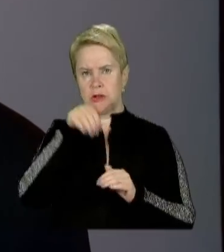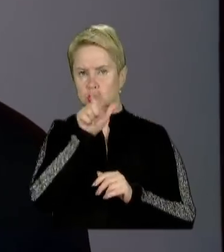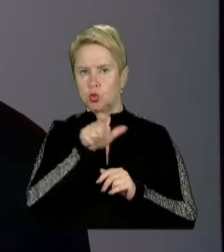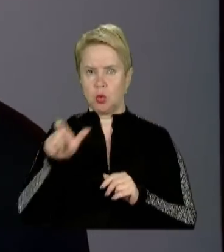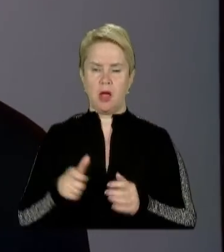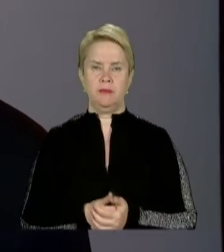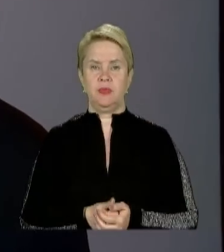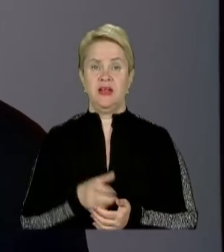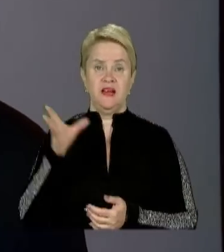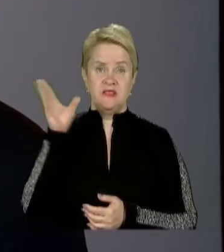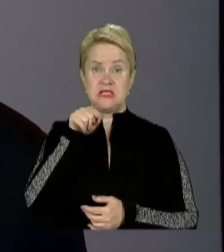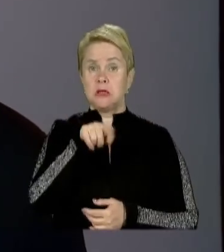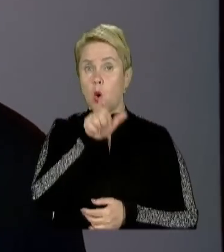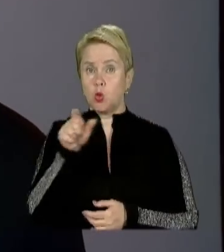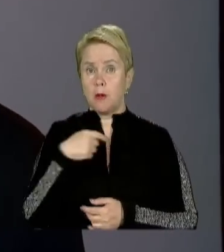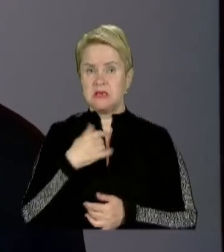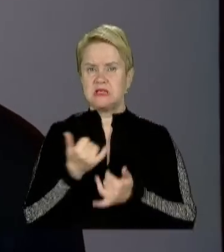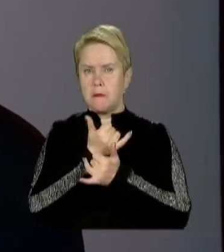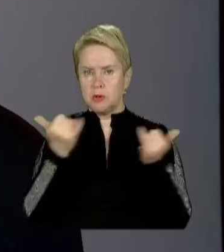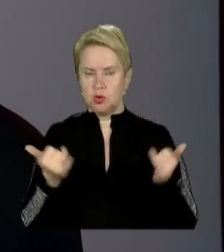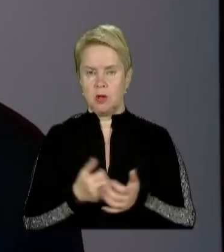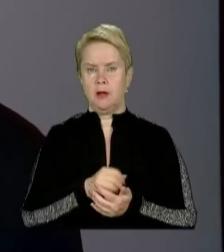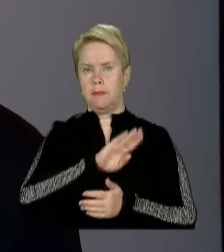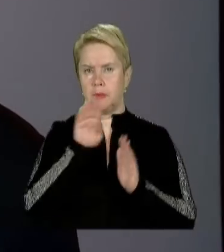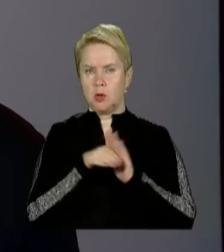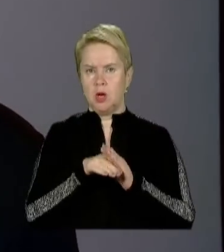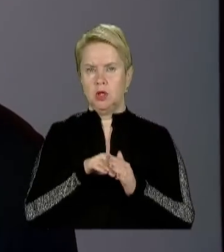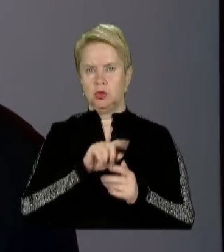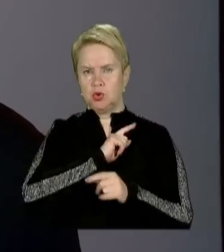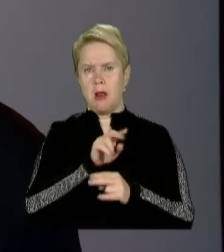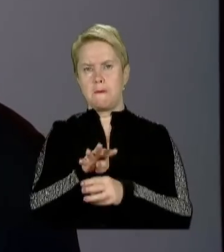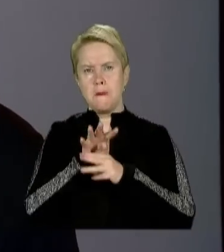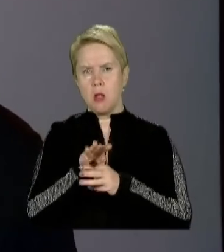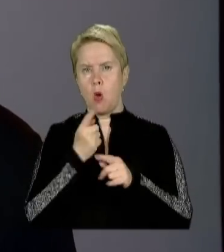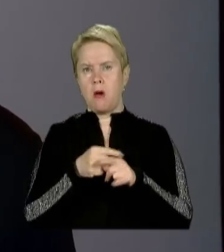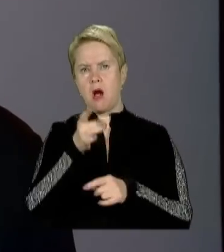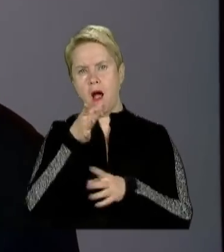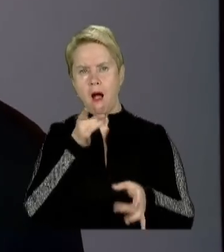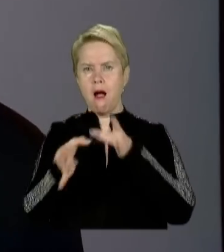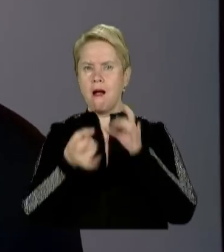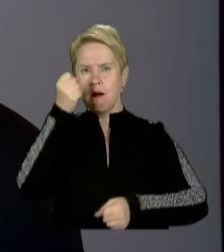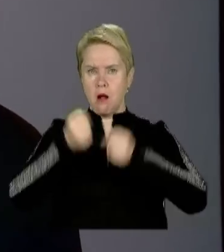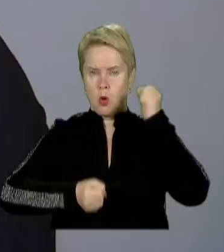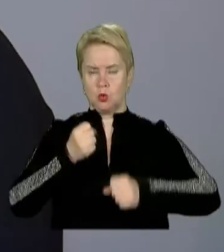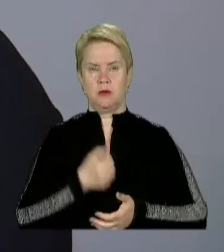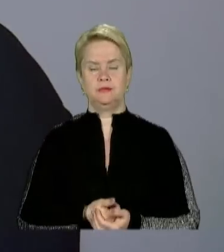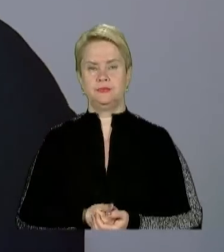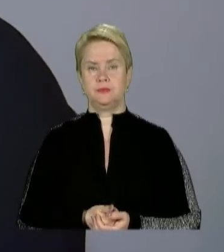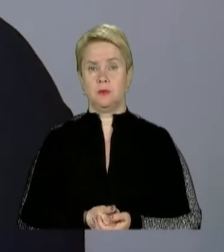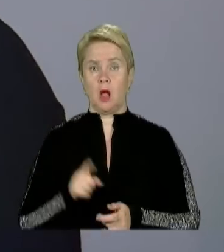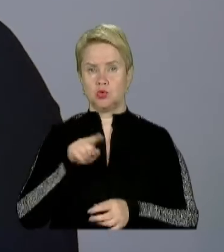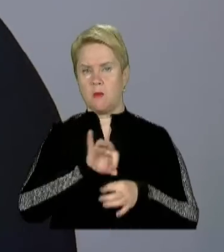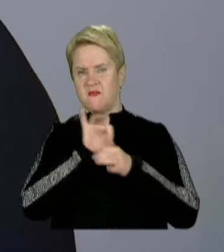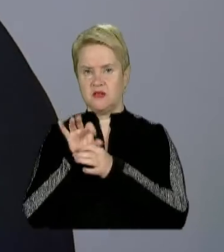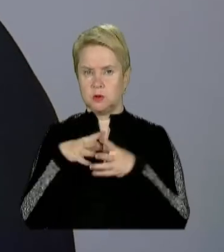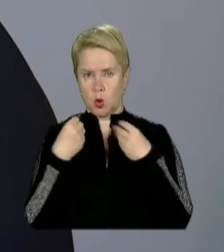людей. І усіх цих людей ми забезпечували під щільним мінометним, ракетним та бомбовими ударами. Аби